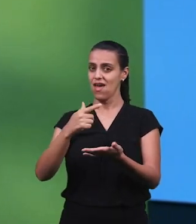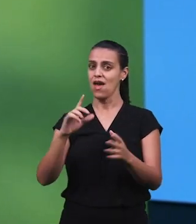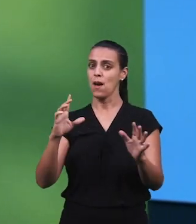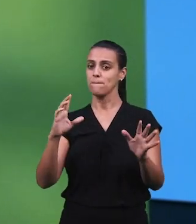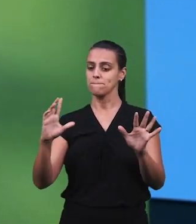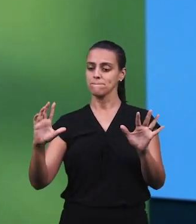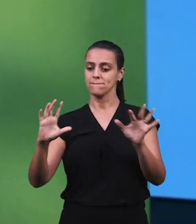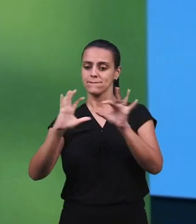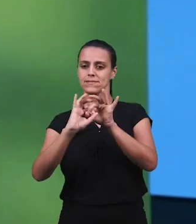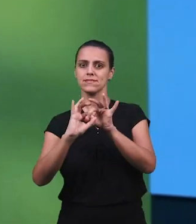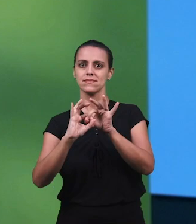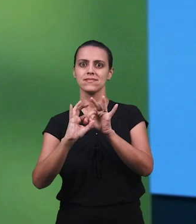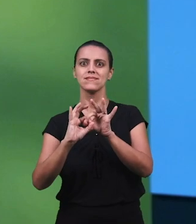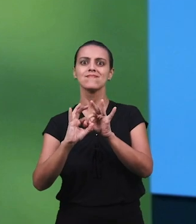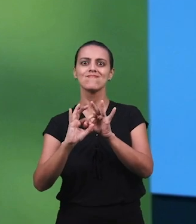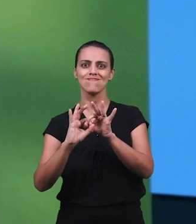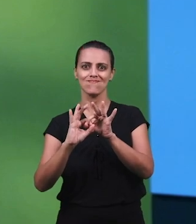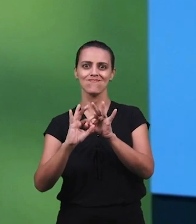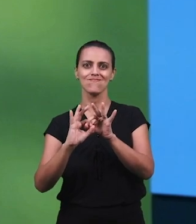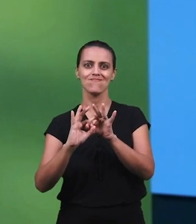entre l'homme et Dieu,